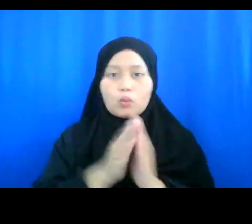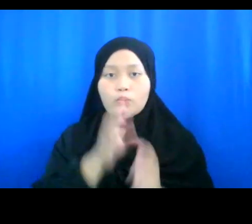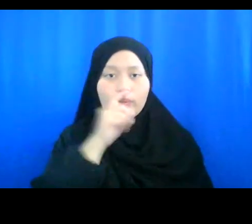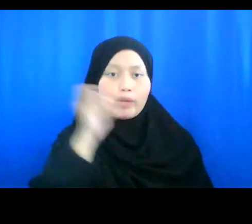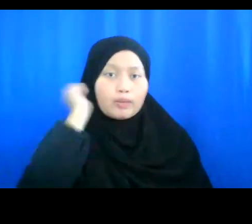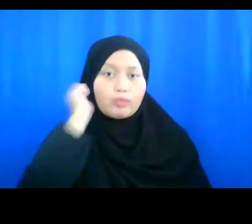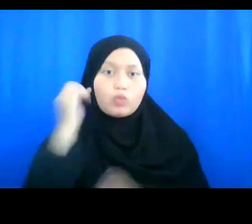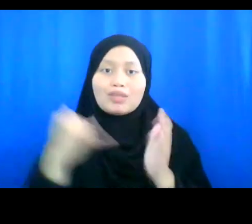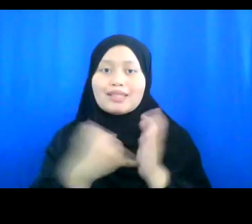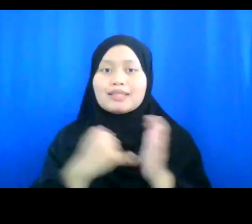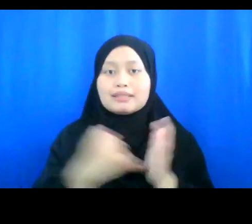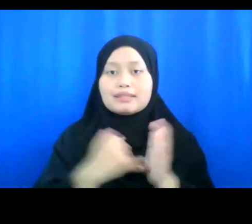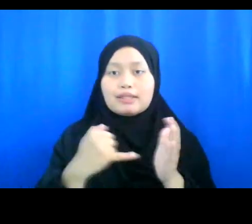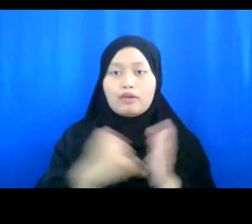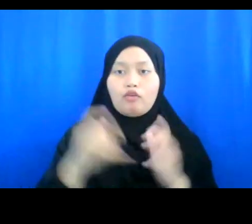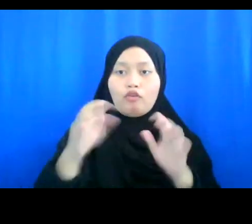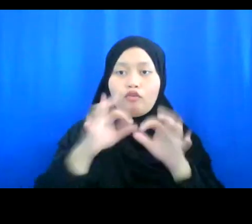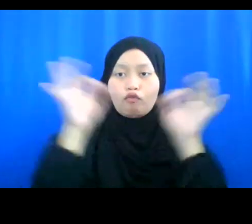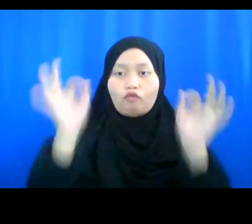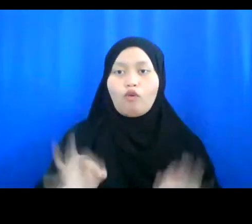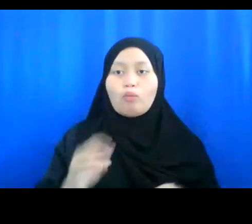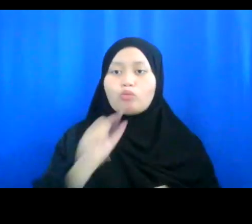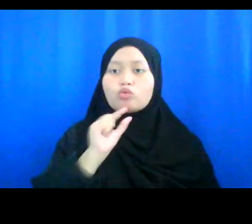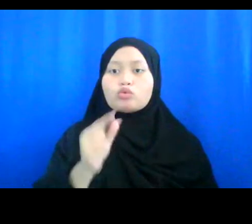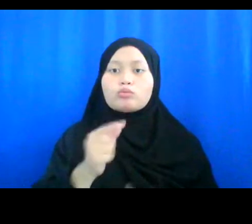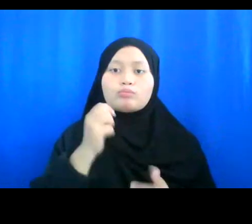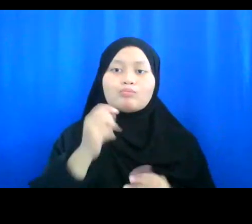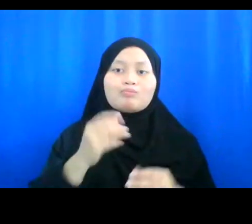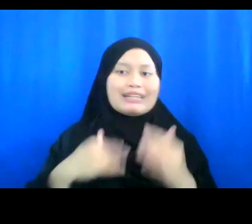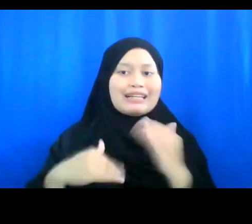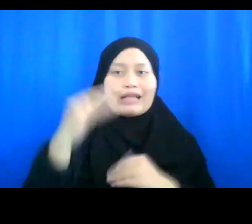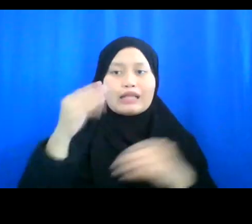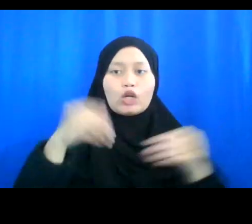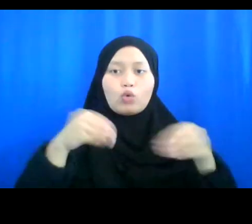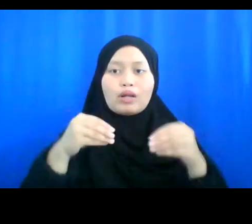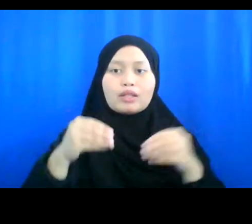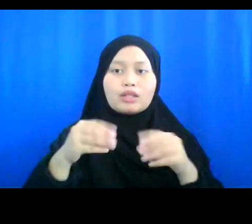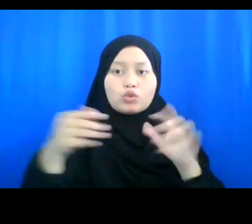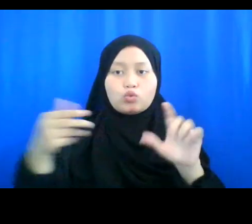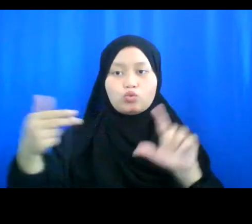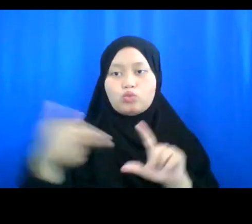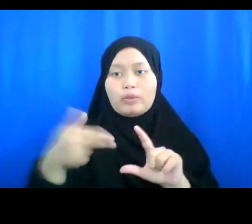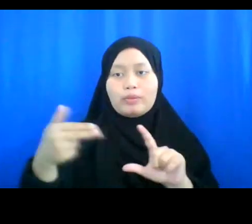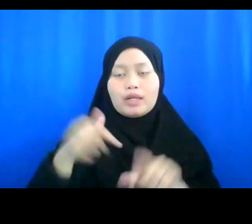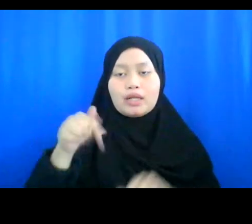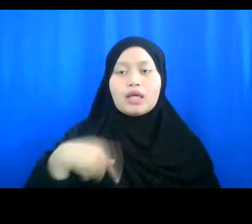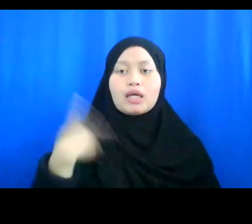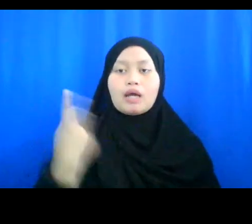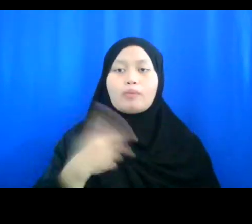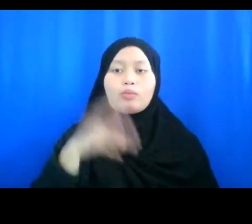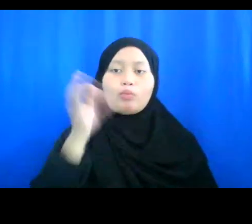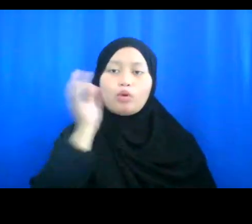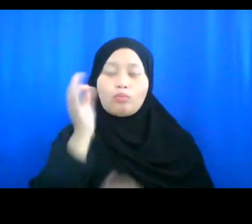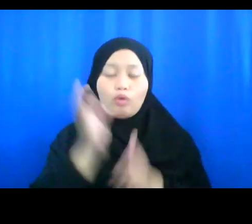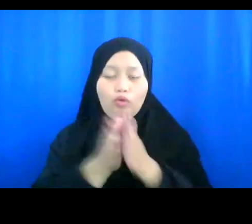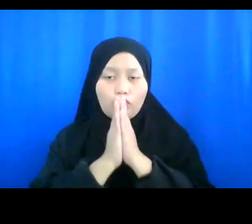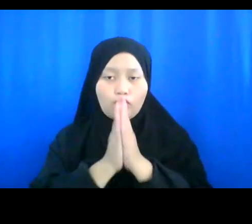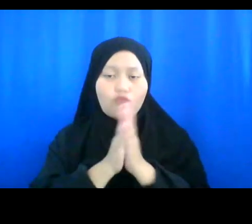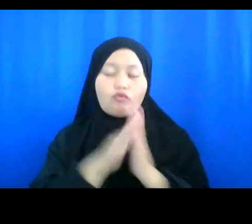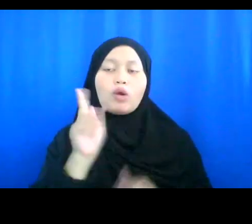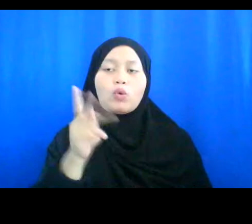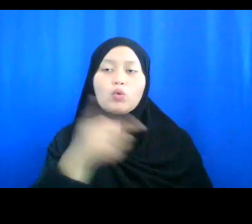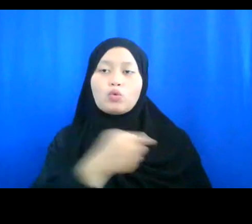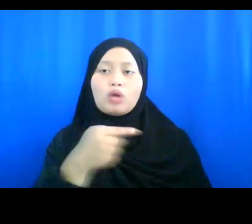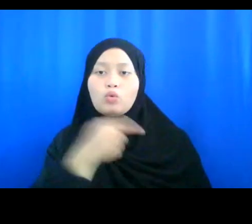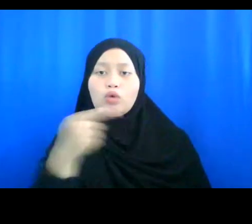untuk mengisi form tersebut guna meningkatkan kualitas lebihnya kami kami juga memohon maaf untuk segala kekurangan